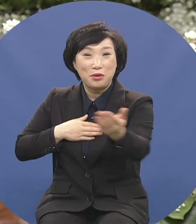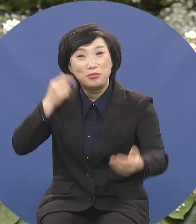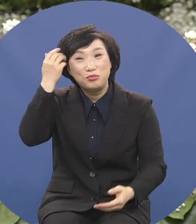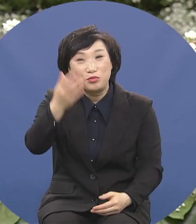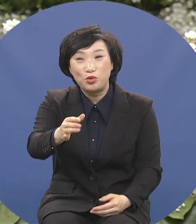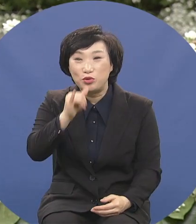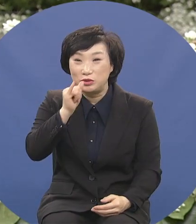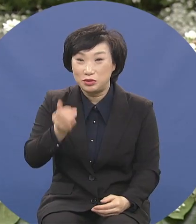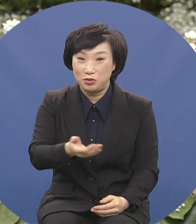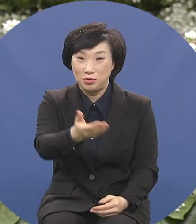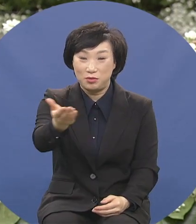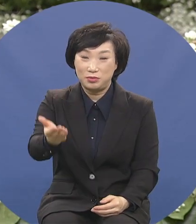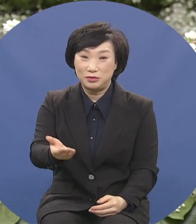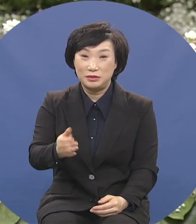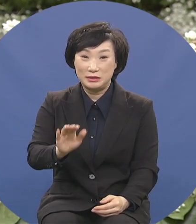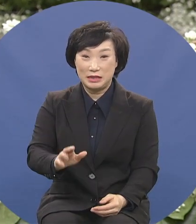물으시는데